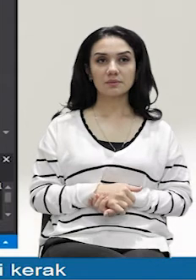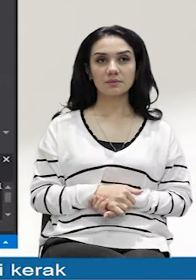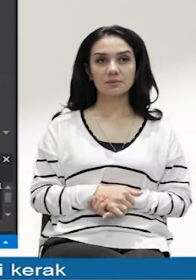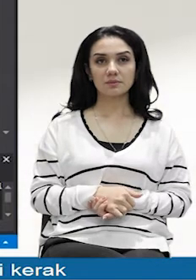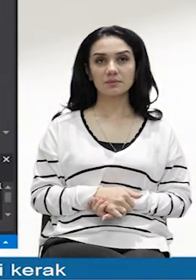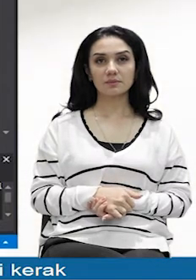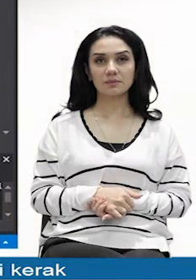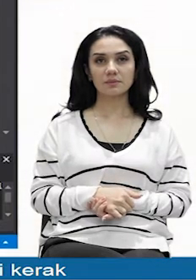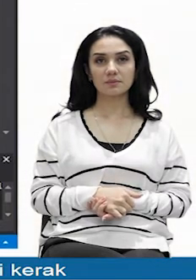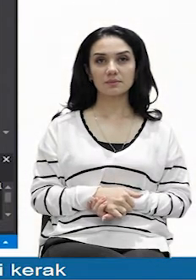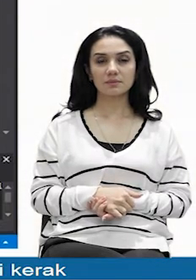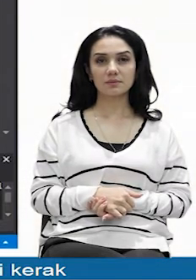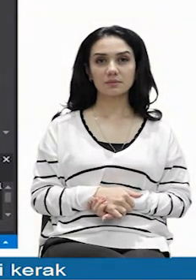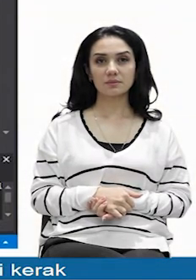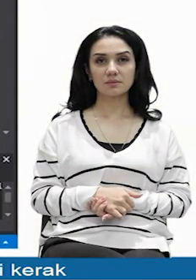mana.